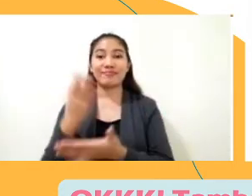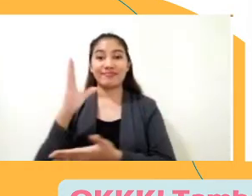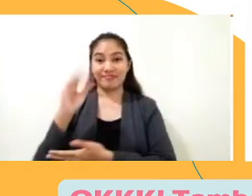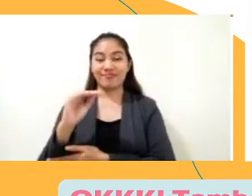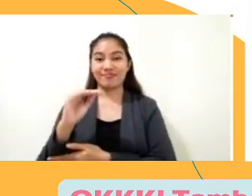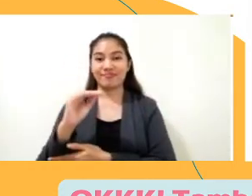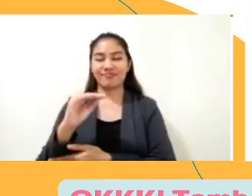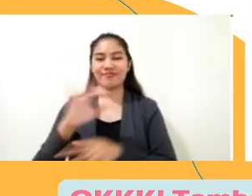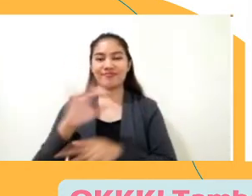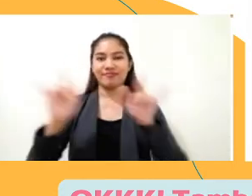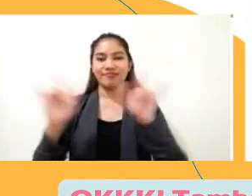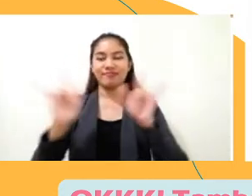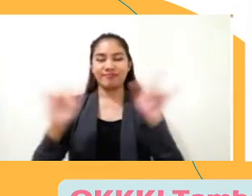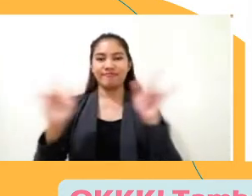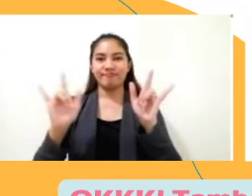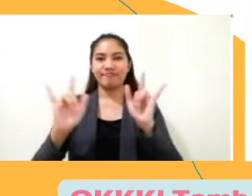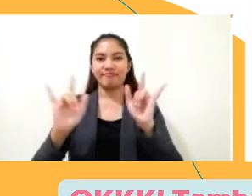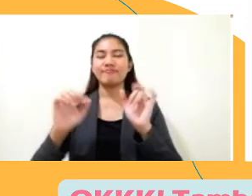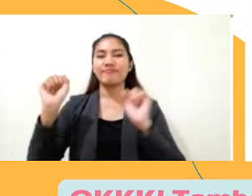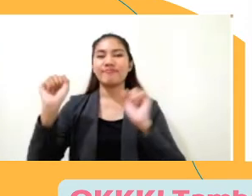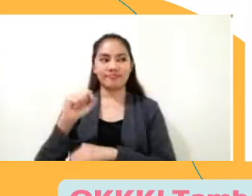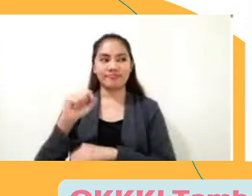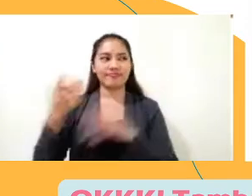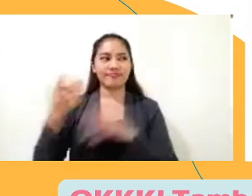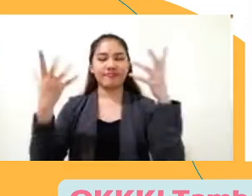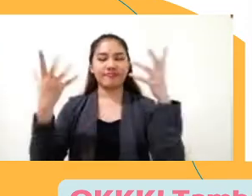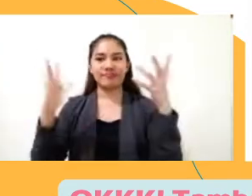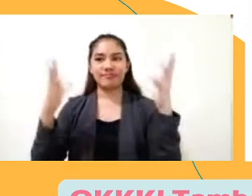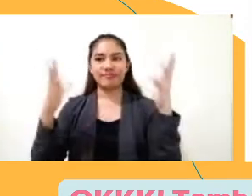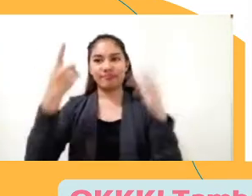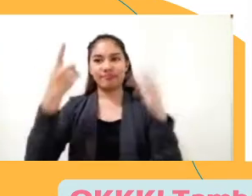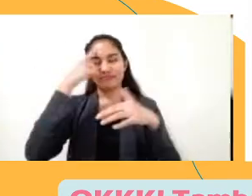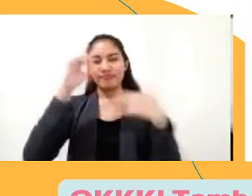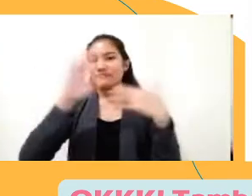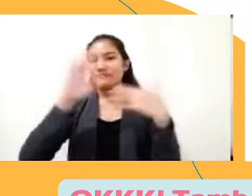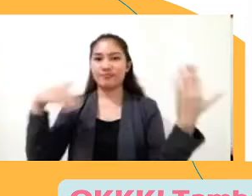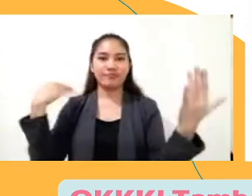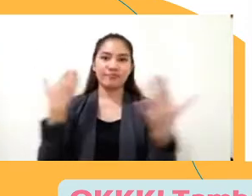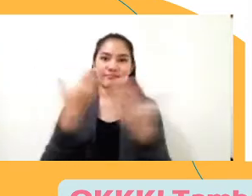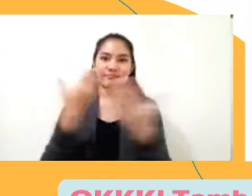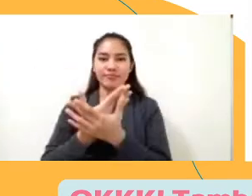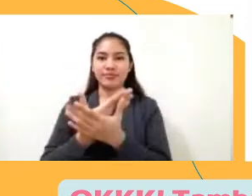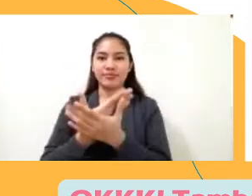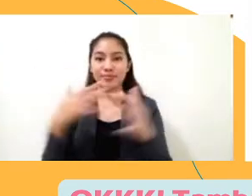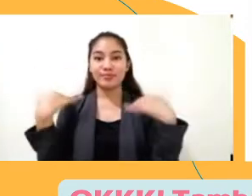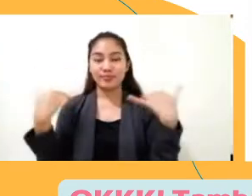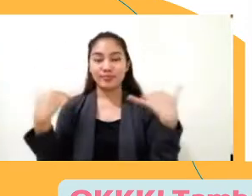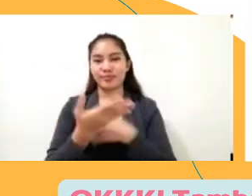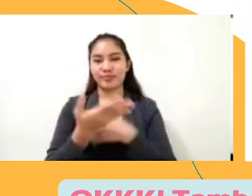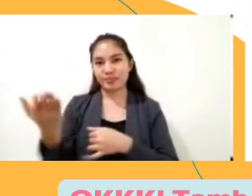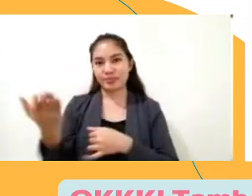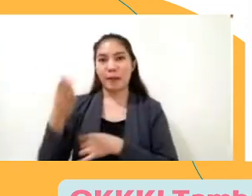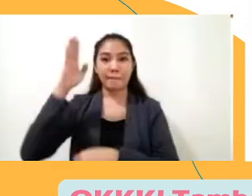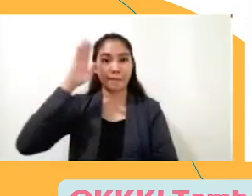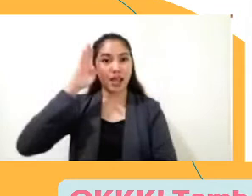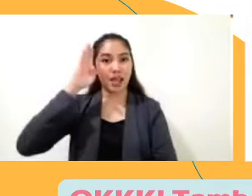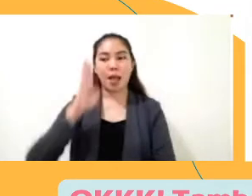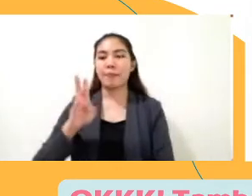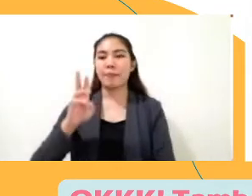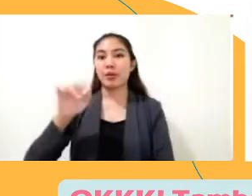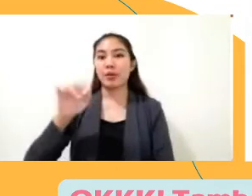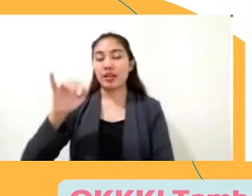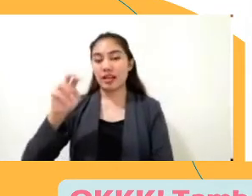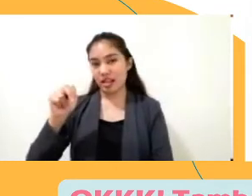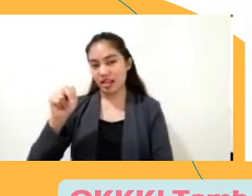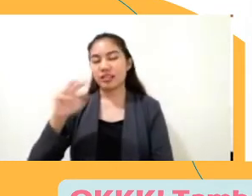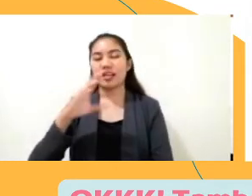Virtual palakpakan po sa lahat ng ating mga katambayer din ngayon na kuya at ate. Si Kuya Brian na lagi natin kasama, si Ate